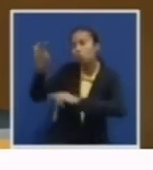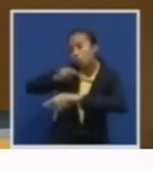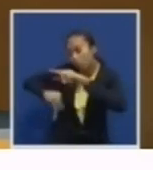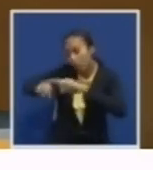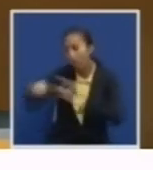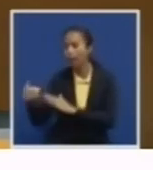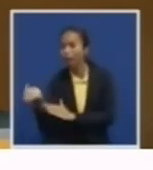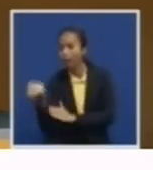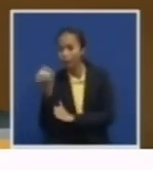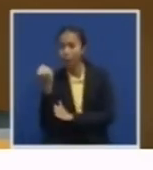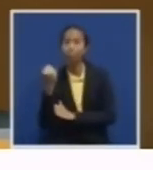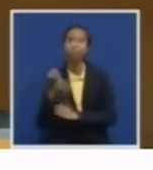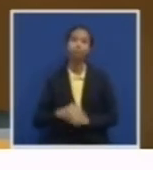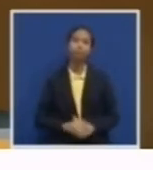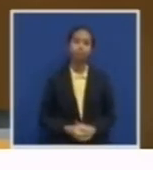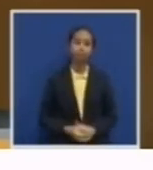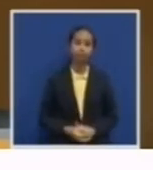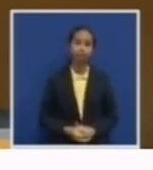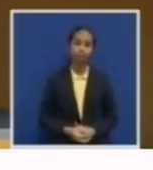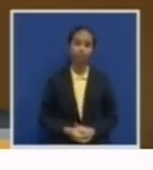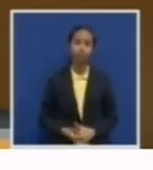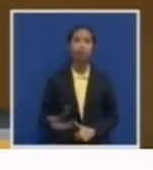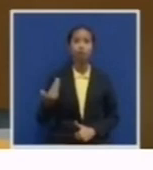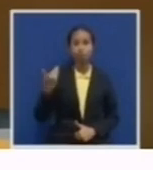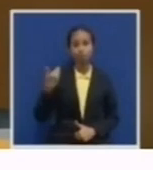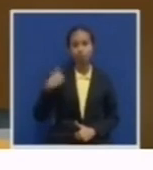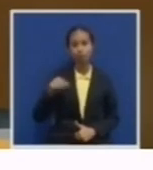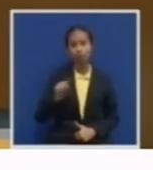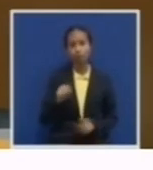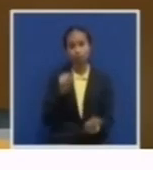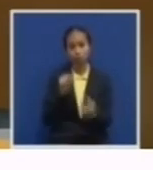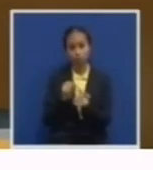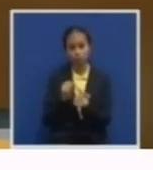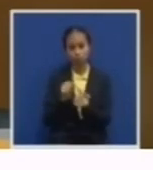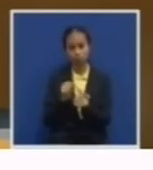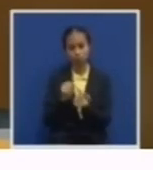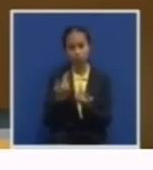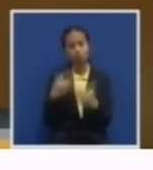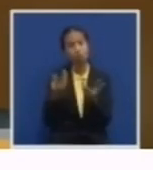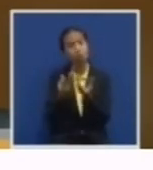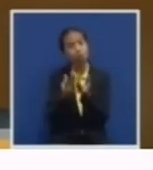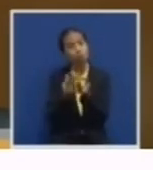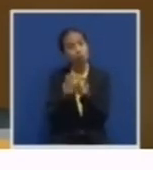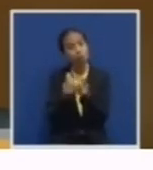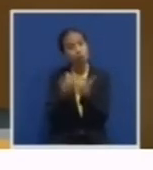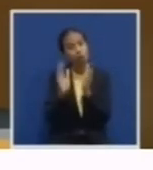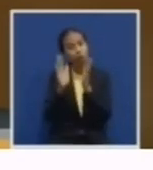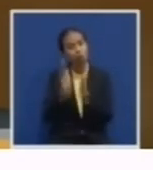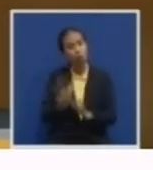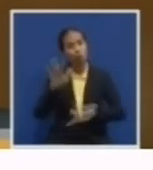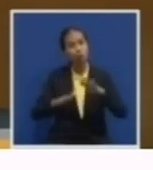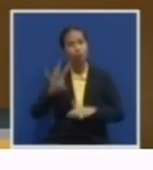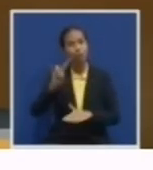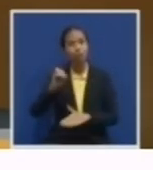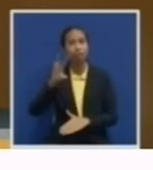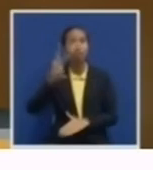1,162 ล้านบาทโดยปรับแผนงบประมาณของสำนักงานตำรวจแห่งชาติเองส่วนเรื่องของงบซ่อมบำรุงอื่นๆท